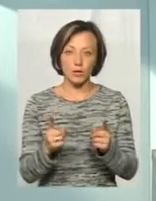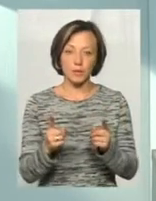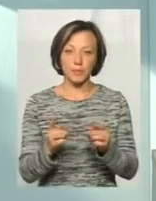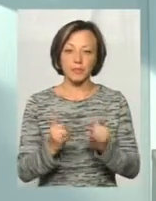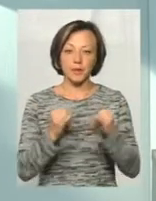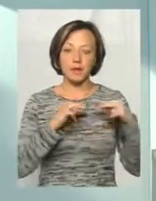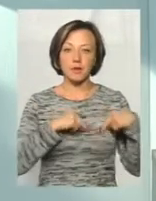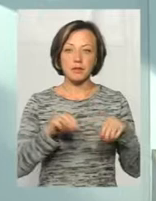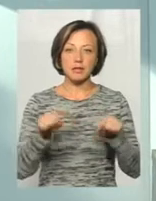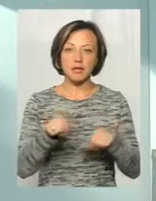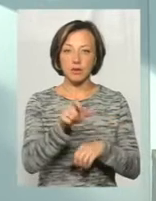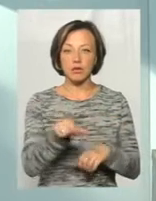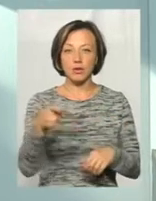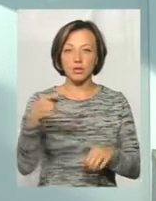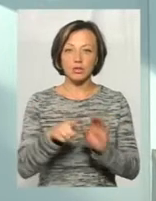для працездатних осіб, а це